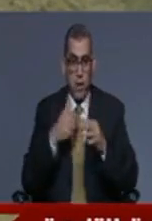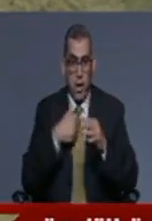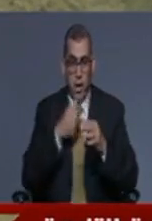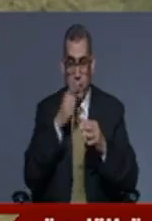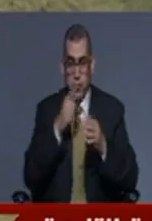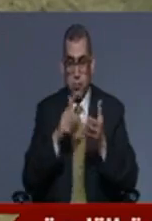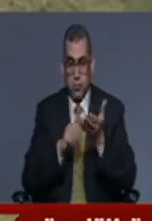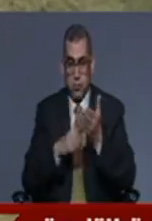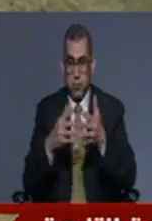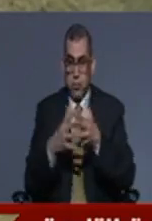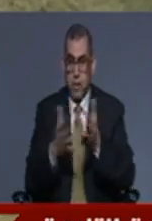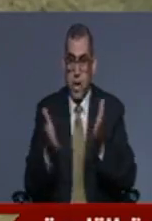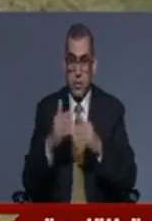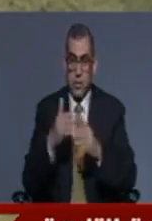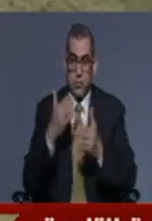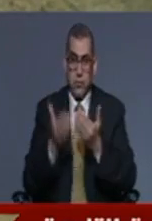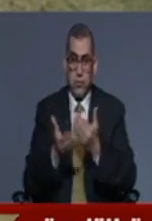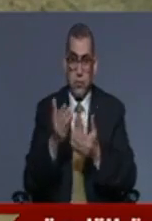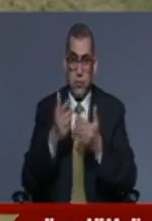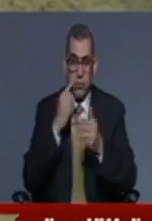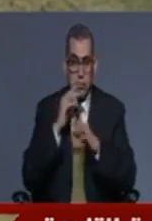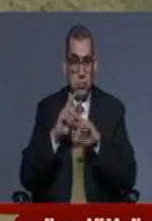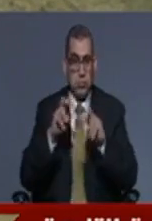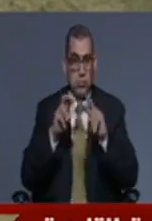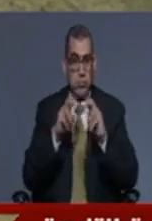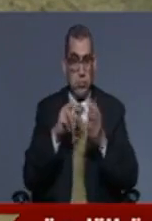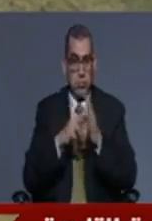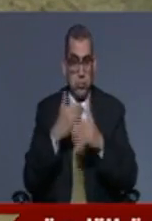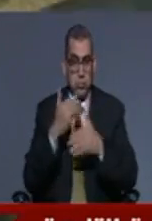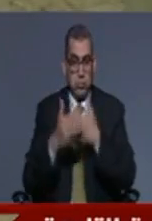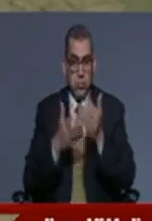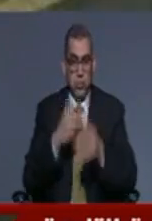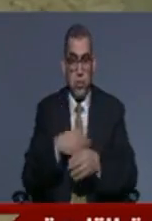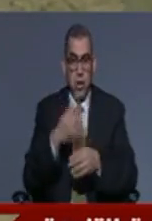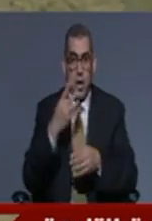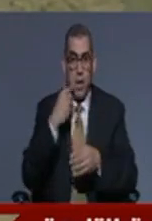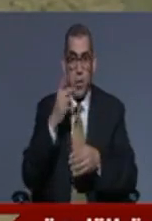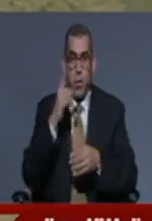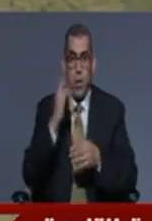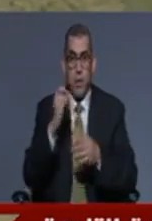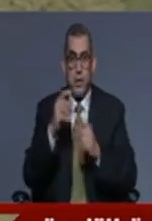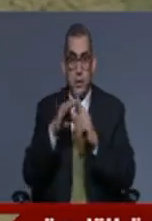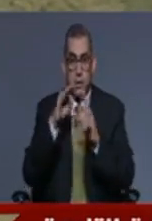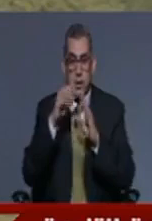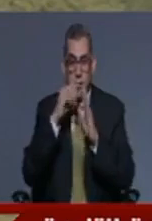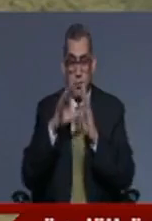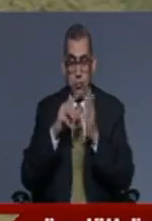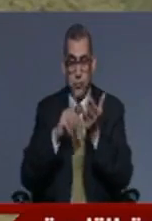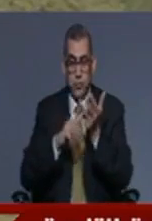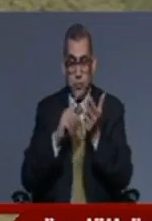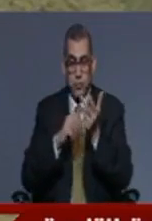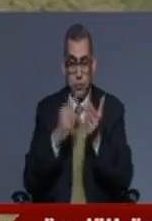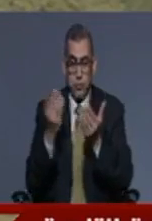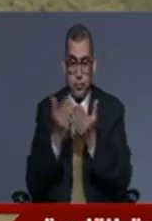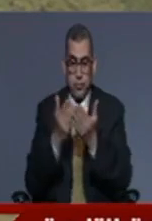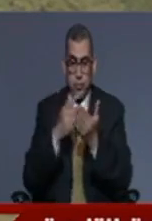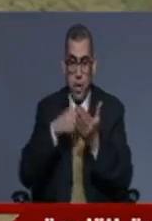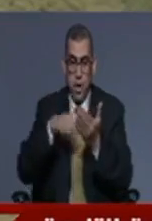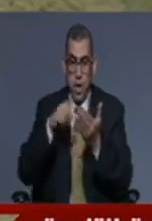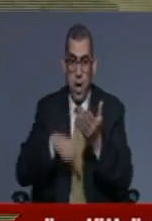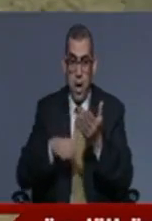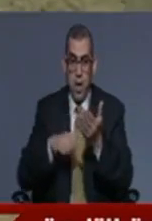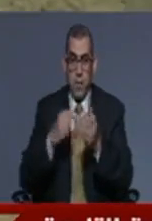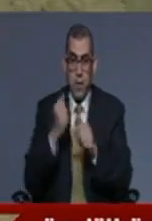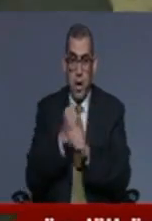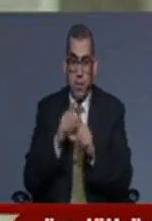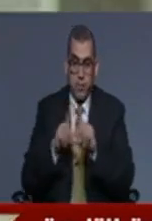في استكشاف ووضع وتنفيذ حلول مثل قرار كيجالي